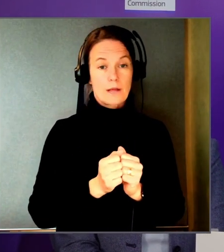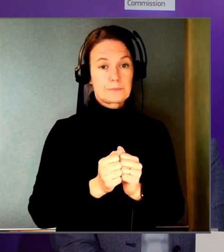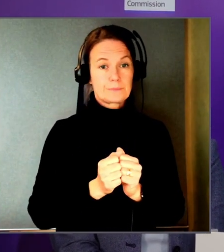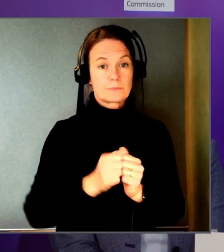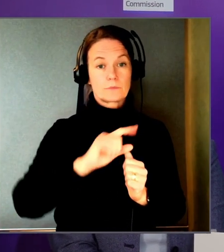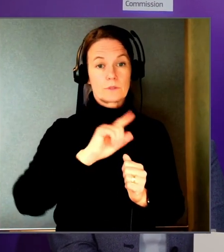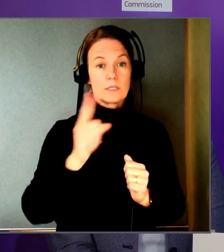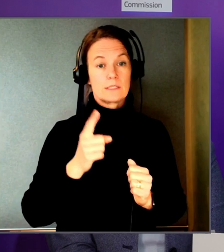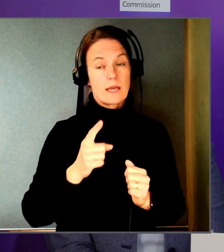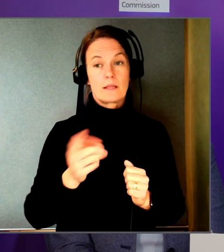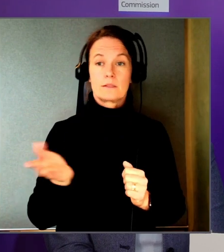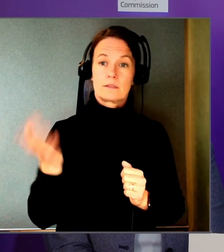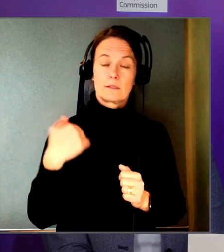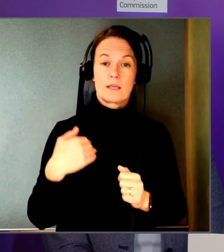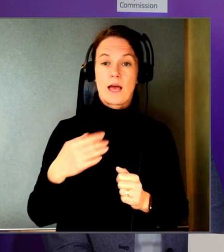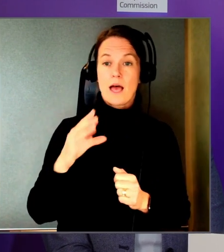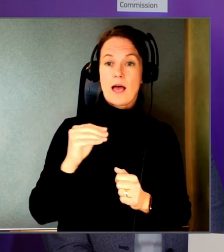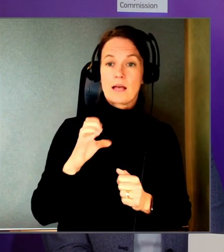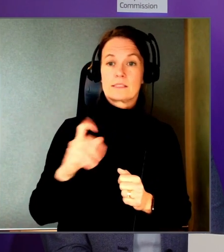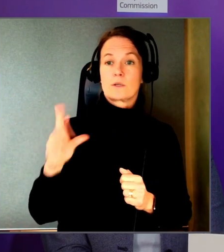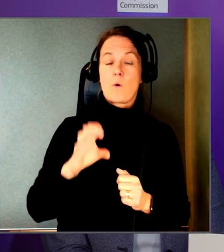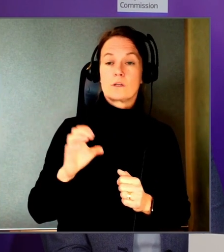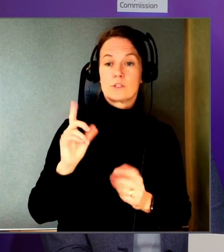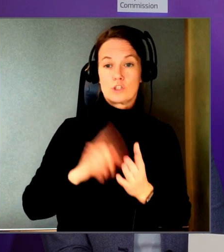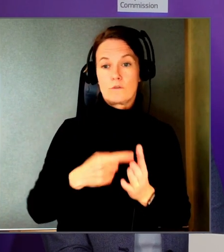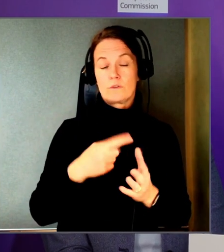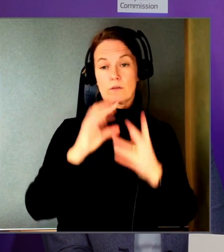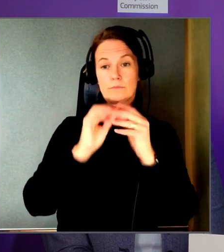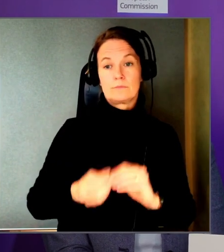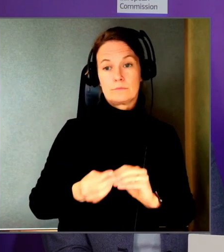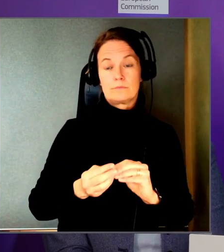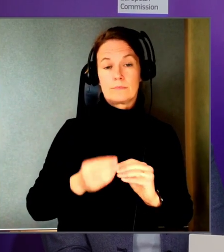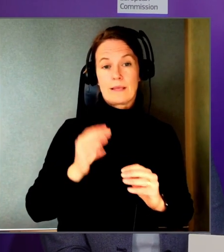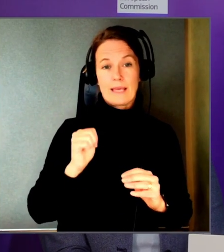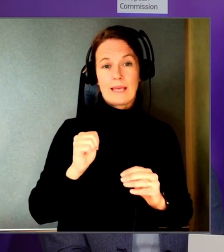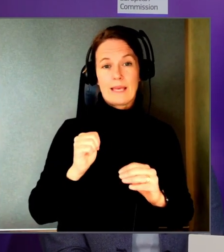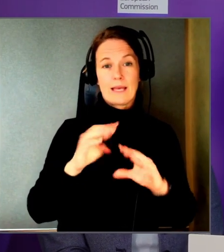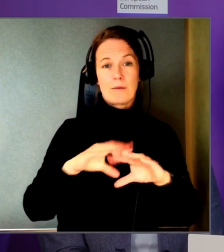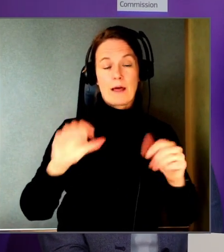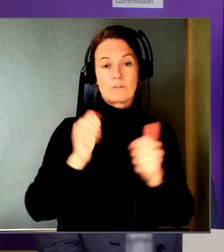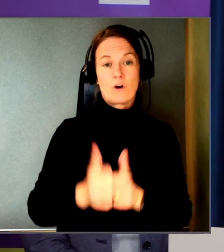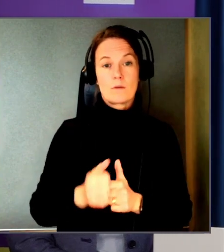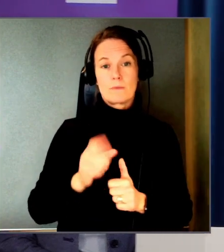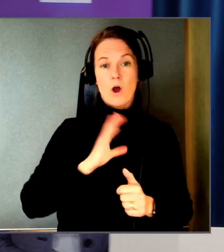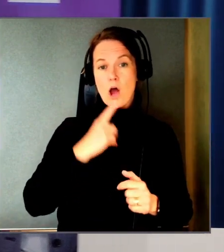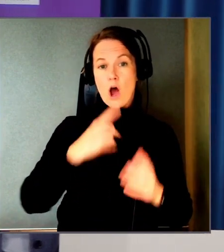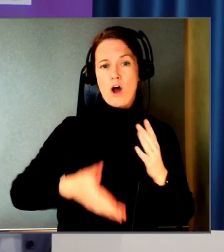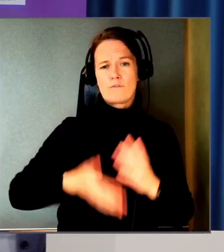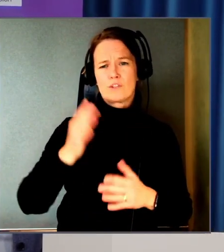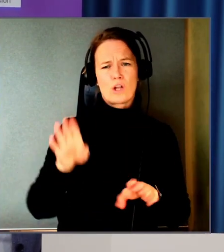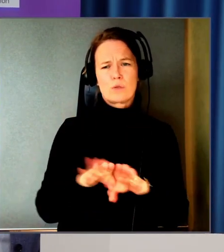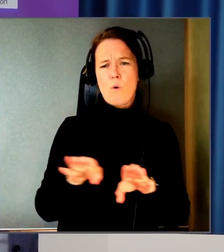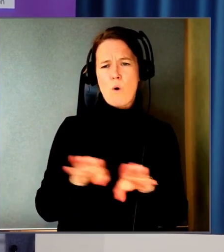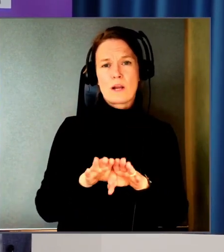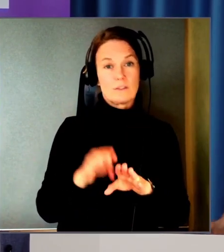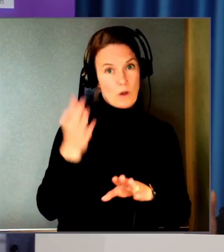Och sen har man anlitat då Askås för att göra sin e-plattform. Och så har man avtalat det här dåligt. Och så det kan bli